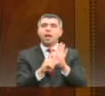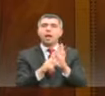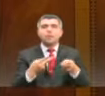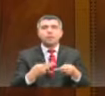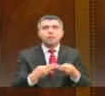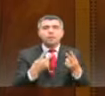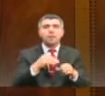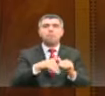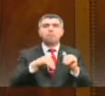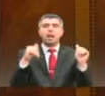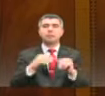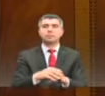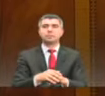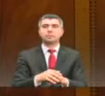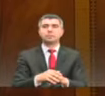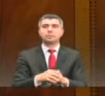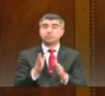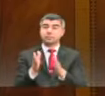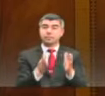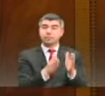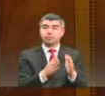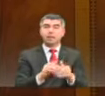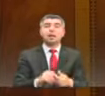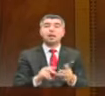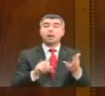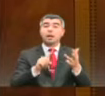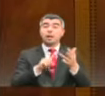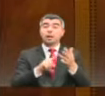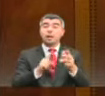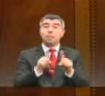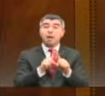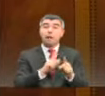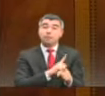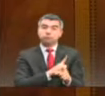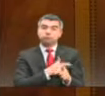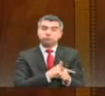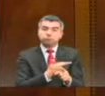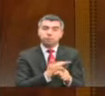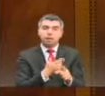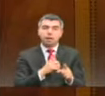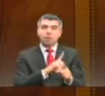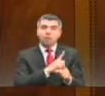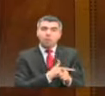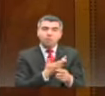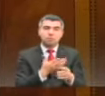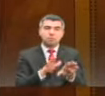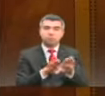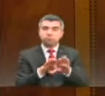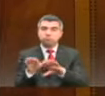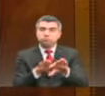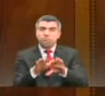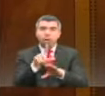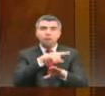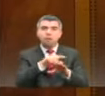على البرلمان. رابعا تقوية الأمن ودعم الاستقرار وحماية الأشخاص